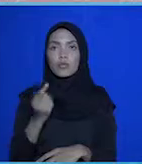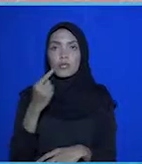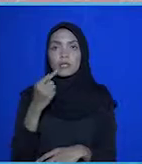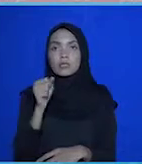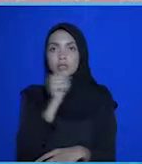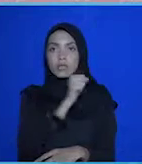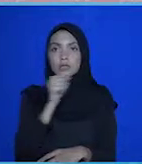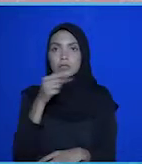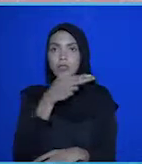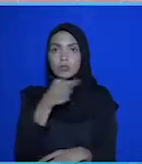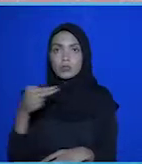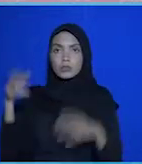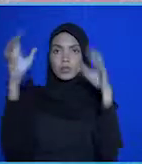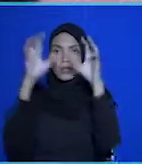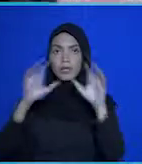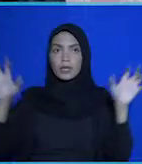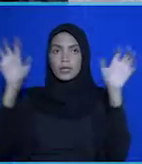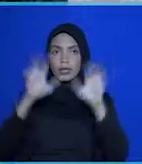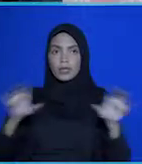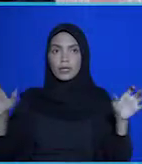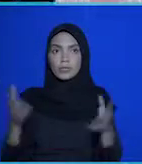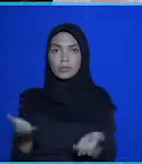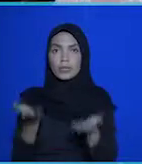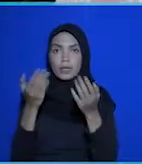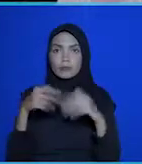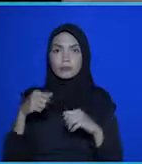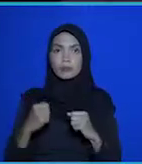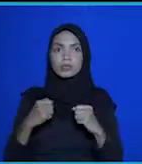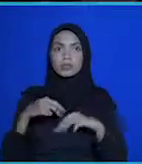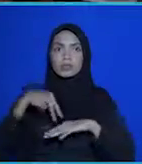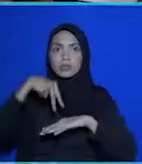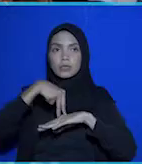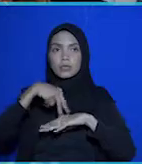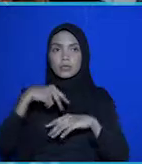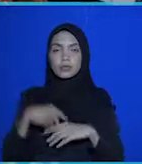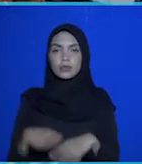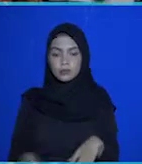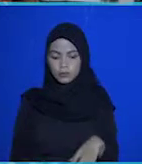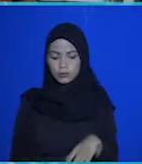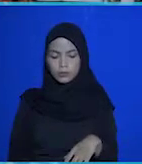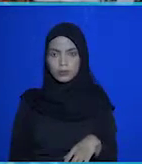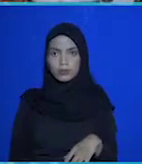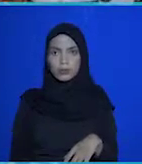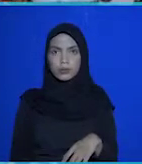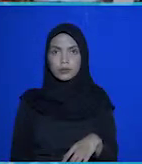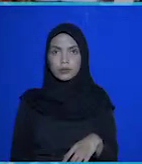Indonesia Raya. Kami persilakan rekan-rekan untuk berdiri terlebih dahulu. Ya.